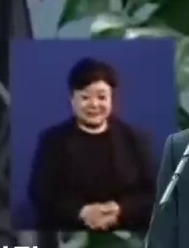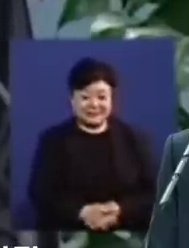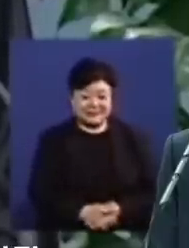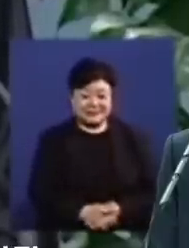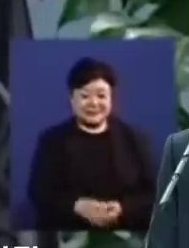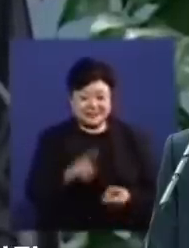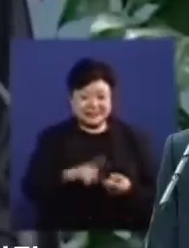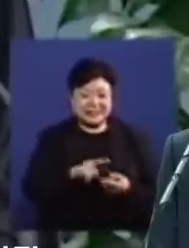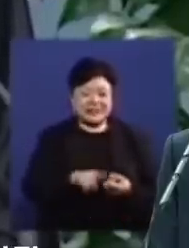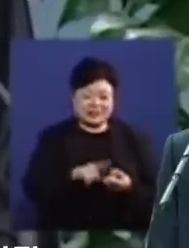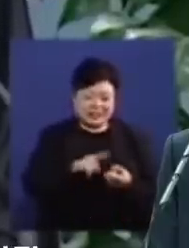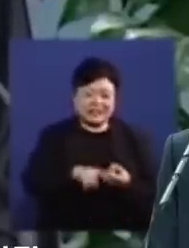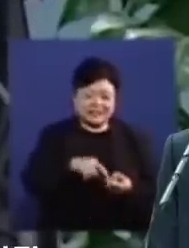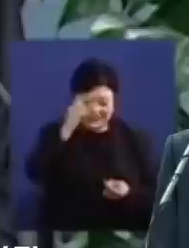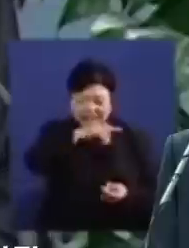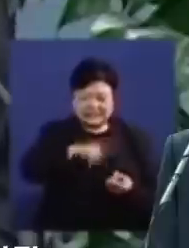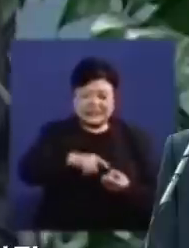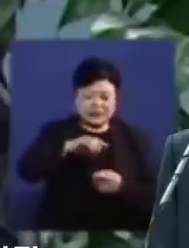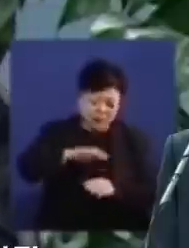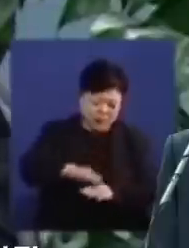그냥 내버려 놓는 것이 좋습니다.